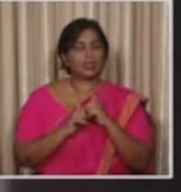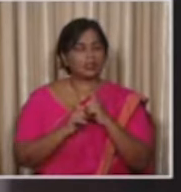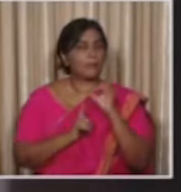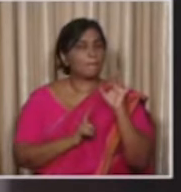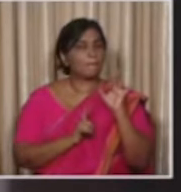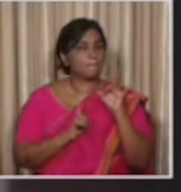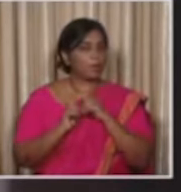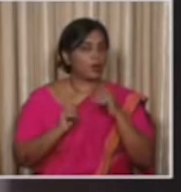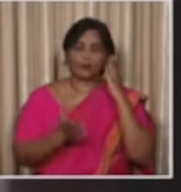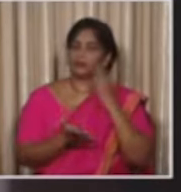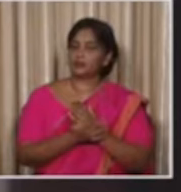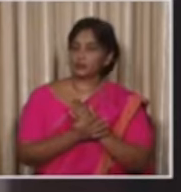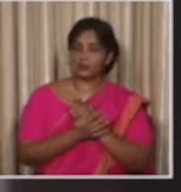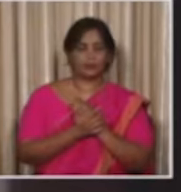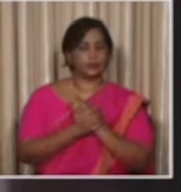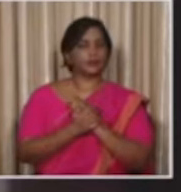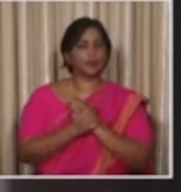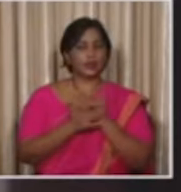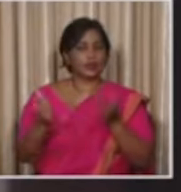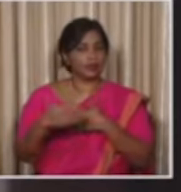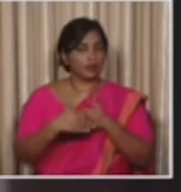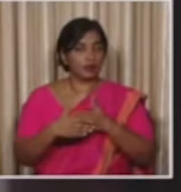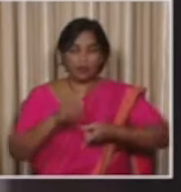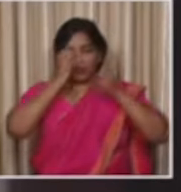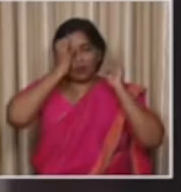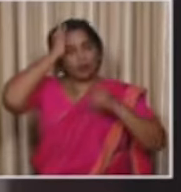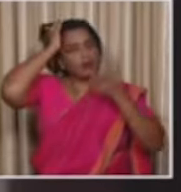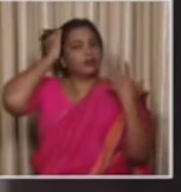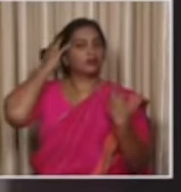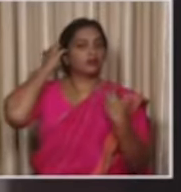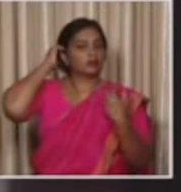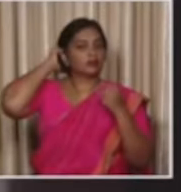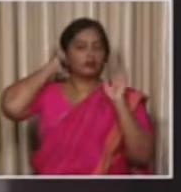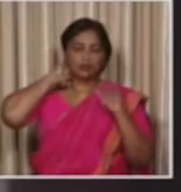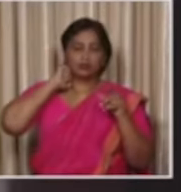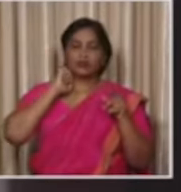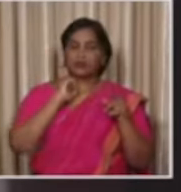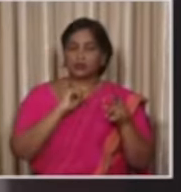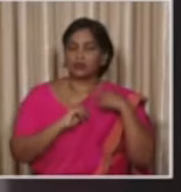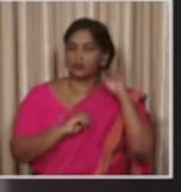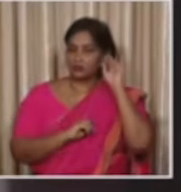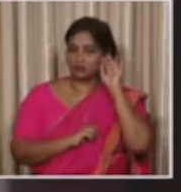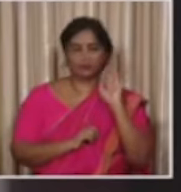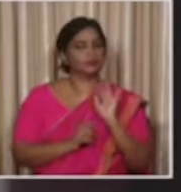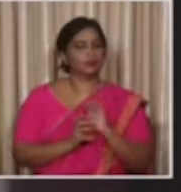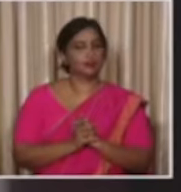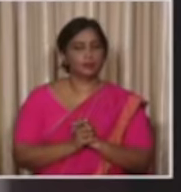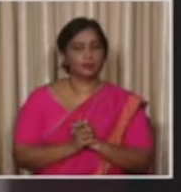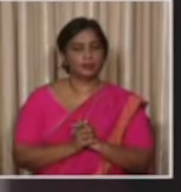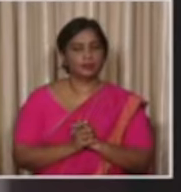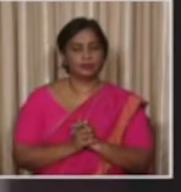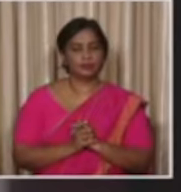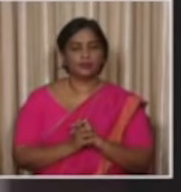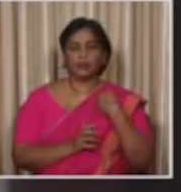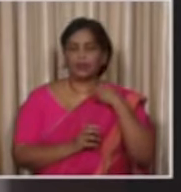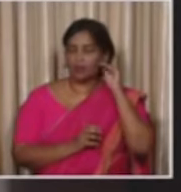2024-12-15 දක්වා අත්හිටුවීම කැබිනට් මණ්ඩලය අනුමැතිය ලැබී ඇති බව අපට වාර්තා වුණා.